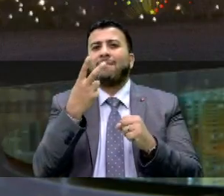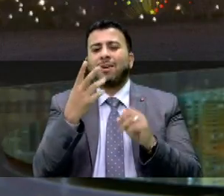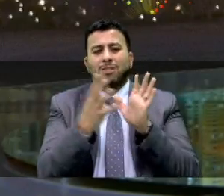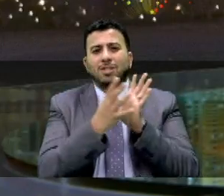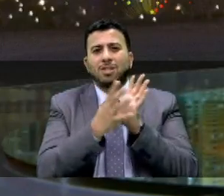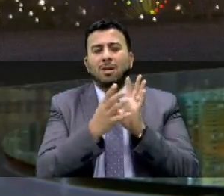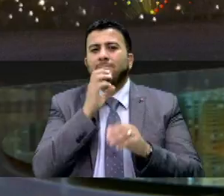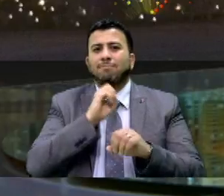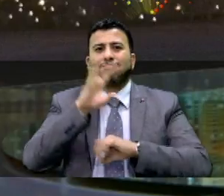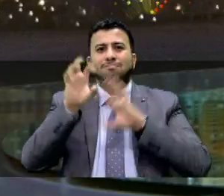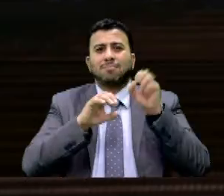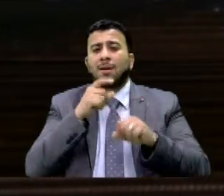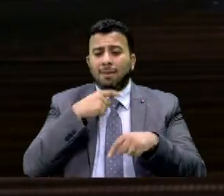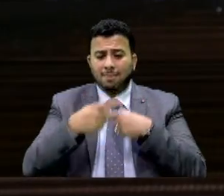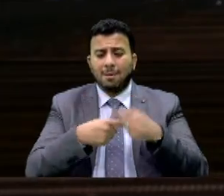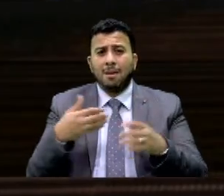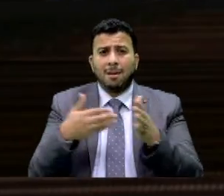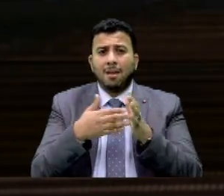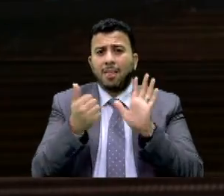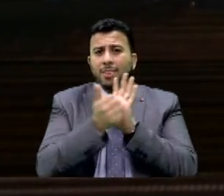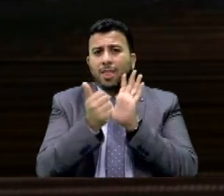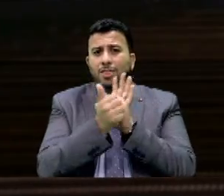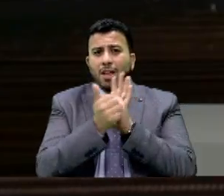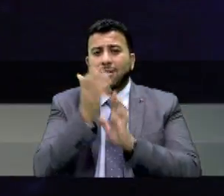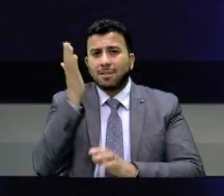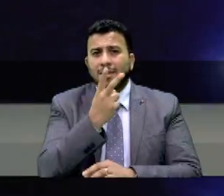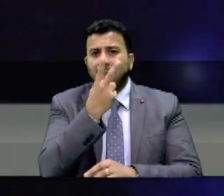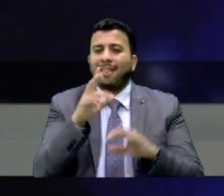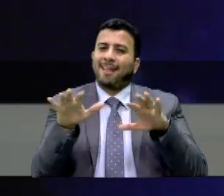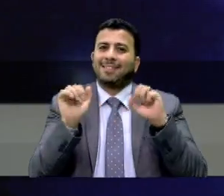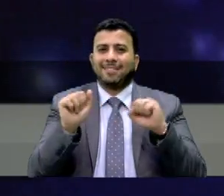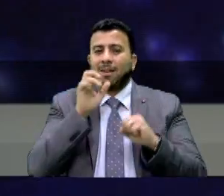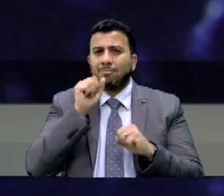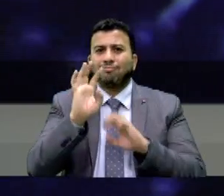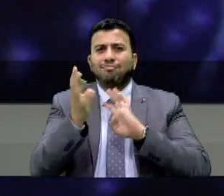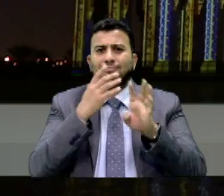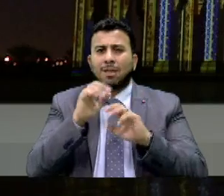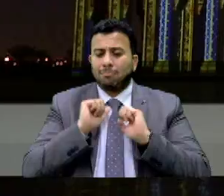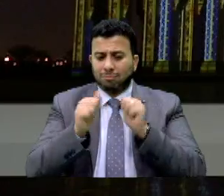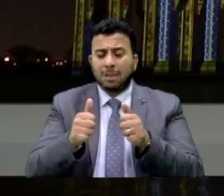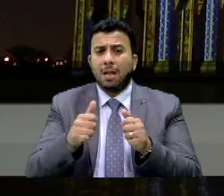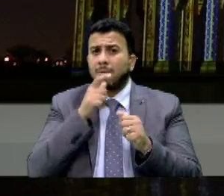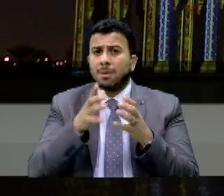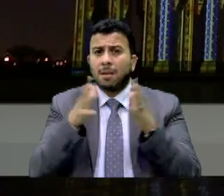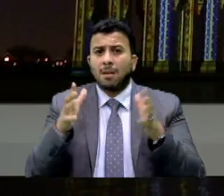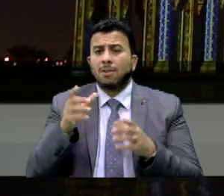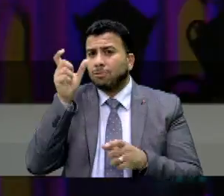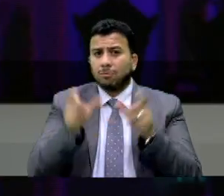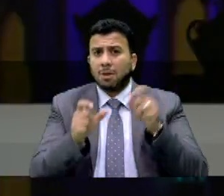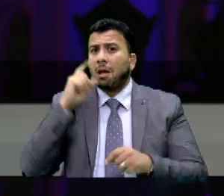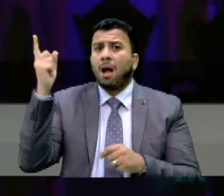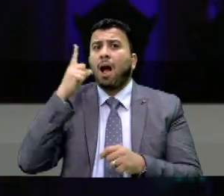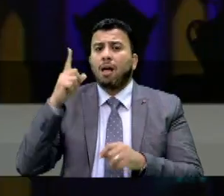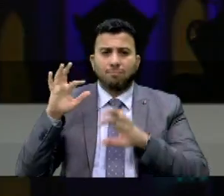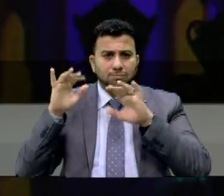رحلة أضواء، ويستمر حتى 16 من فبراير الجاري. وينظم المهرجان بمشاركة نخبة من الفنانين